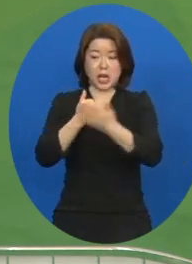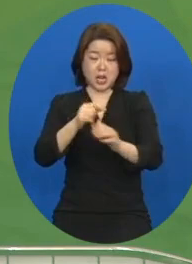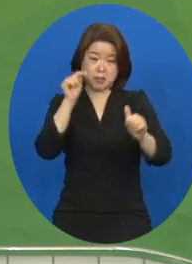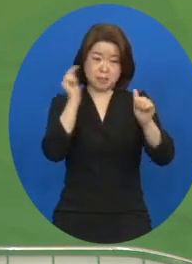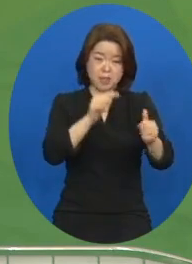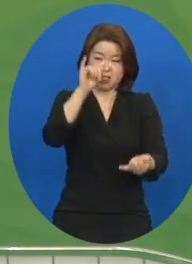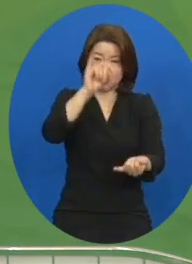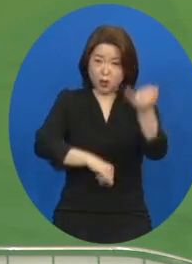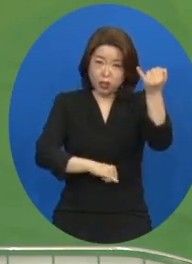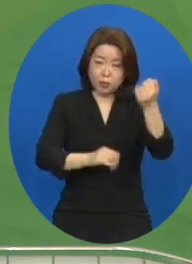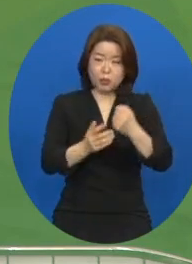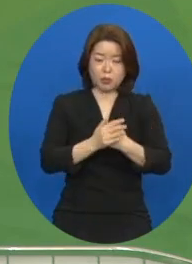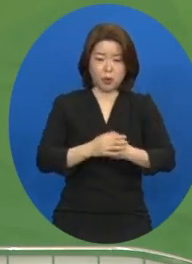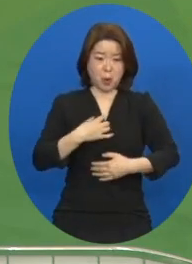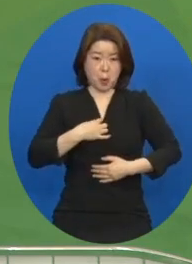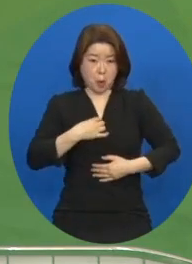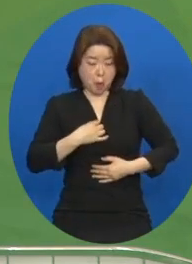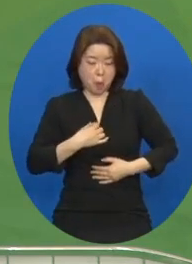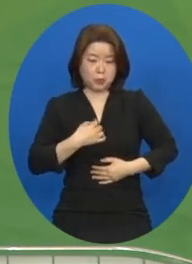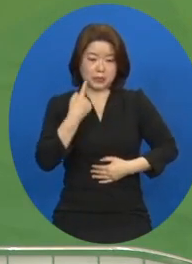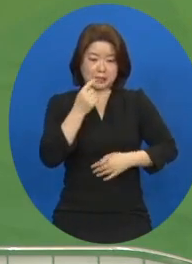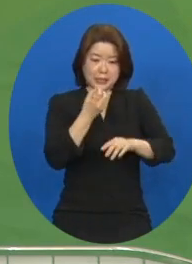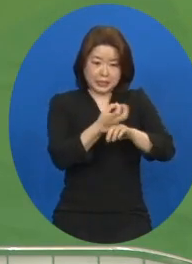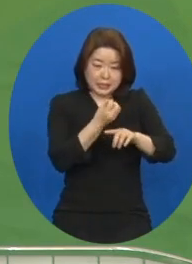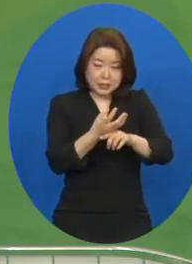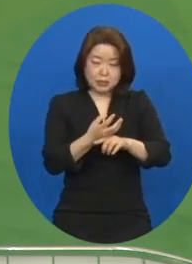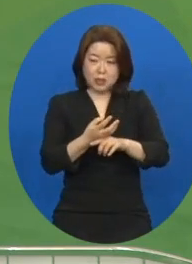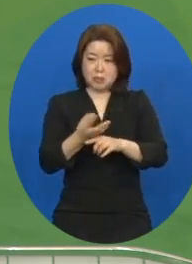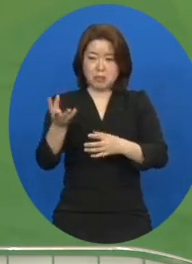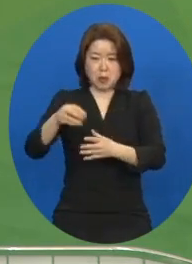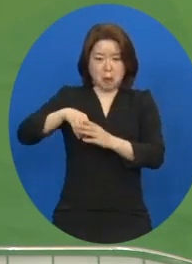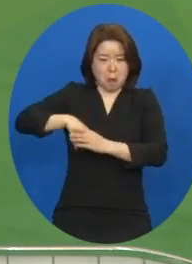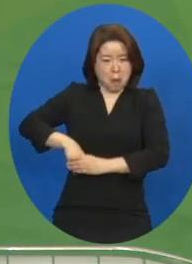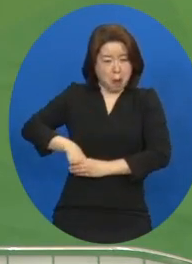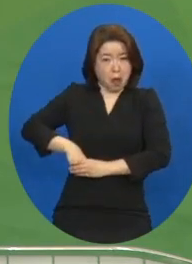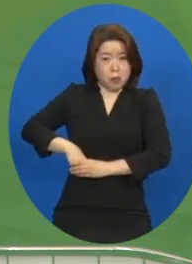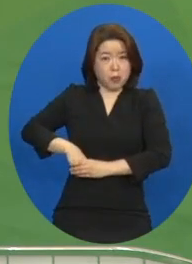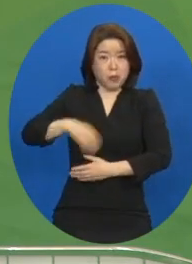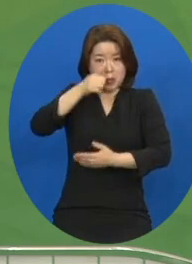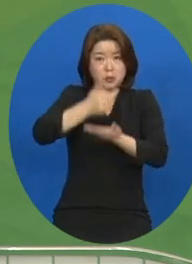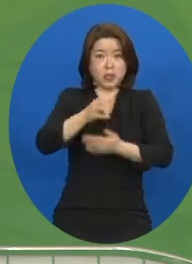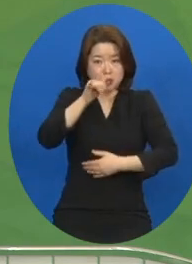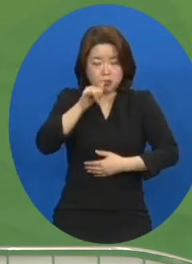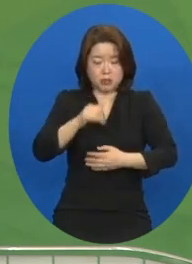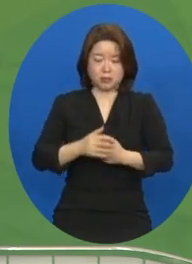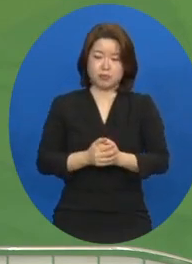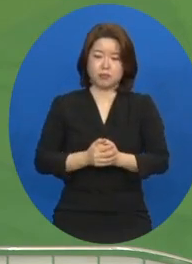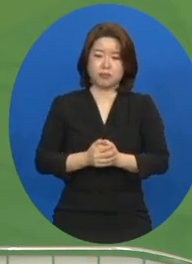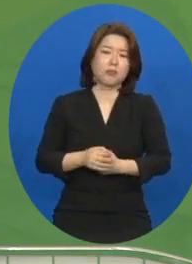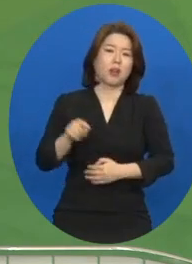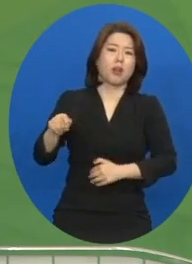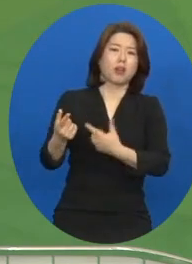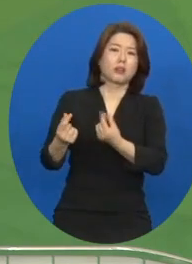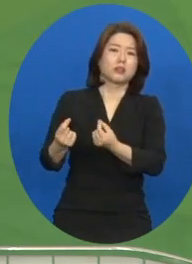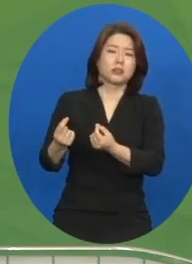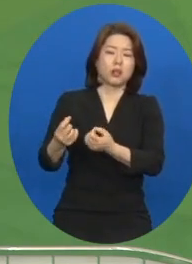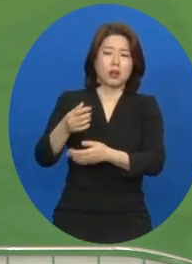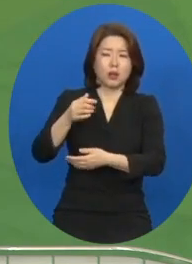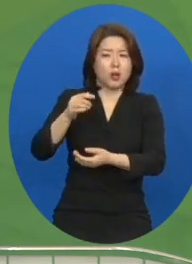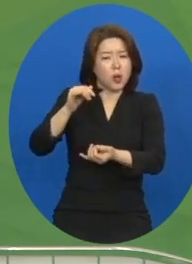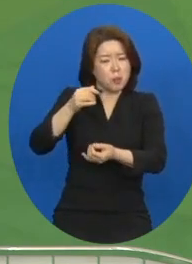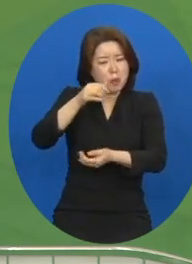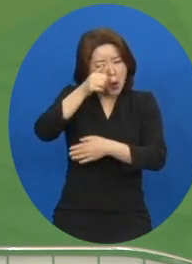어기고 외투와 은과 금을 숨긴 것. 그런데 문제는 그런 죄에 대하여 벌이